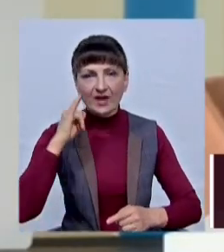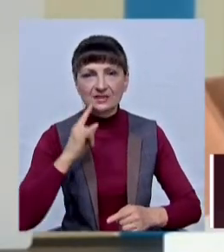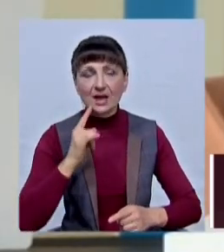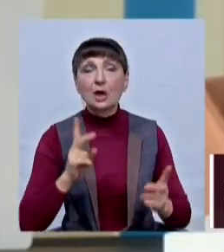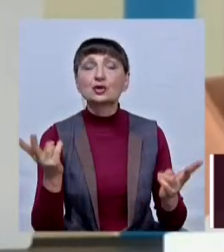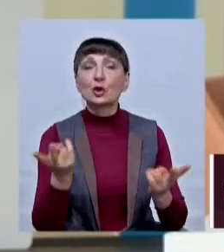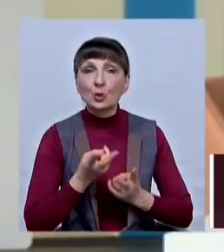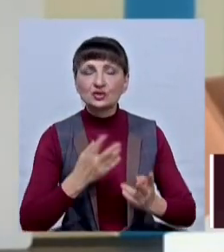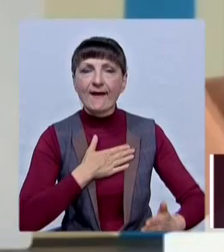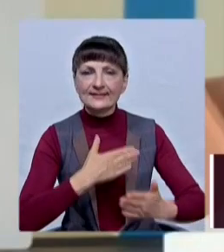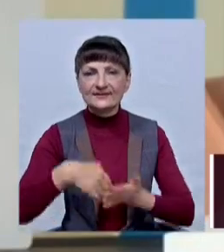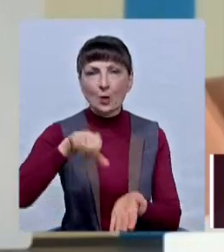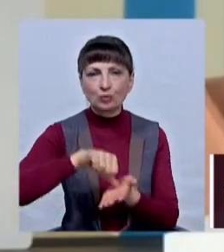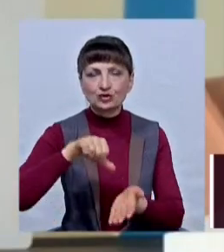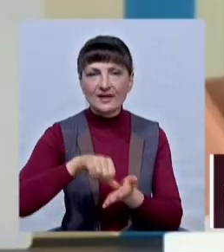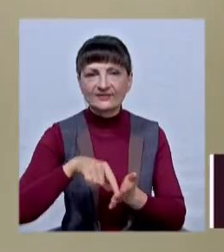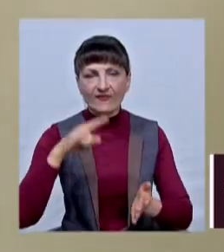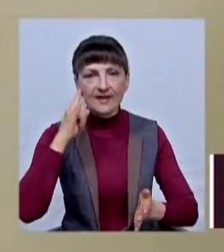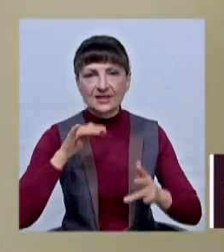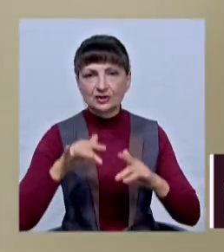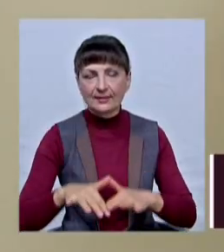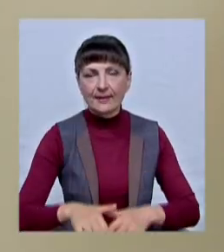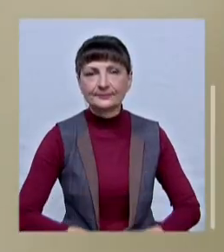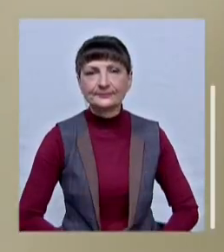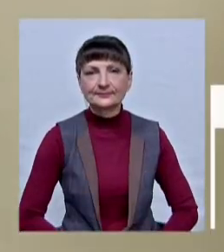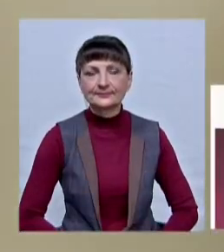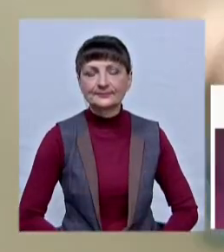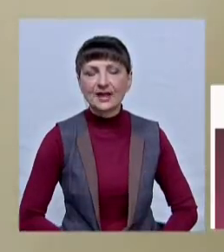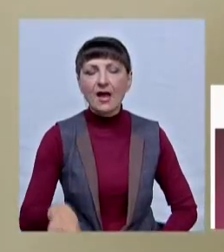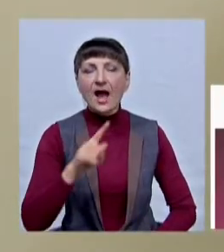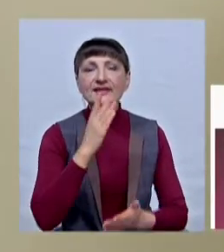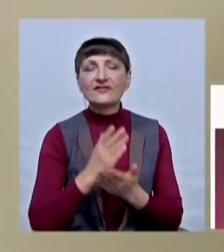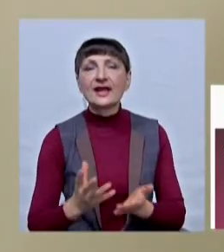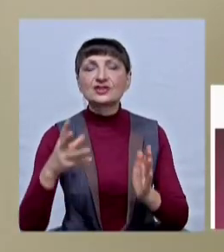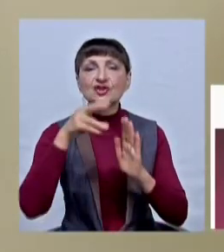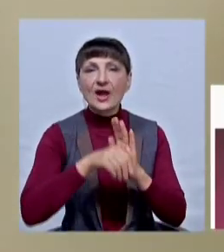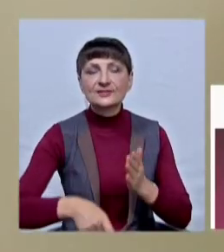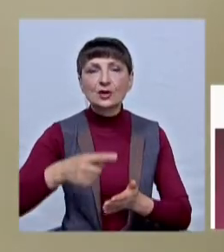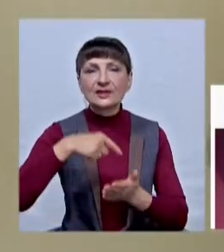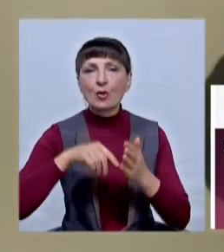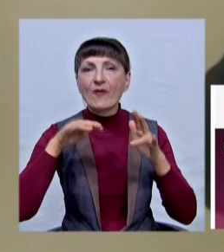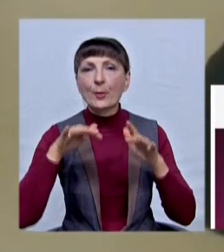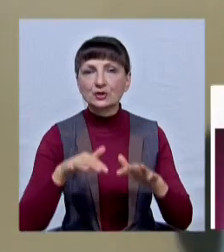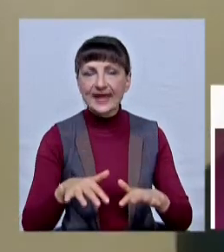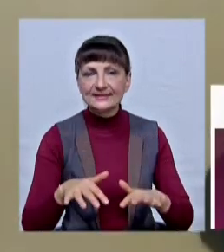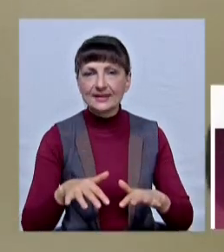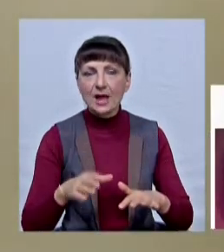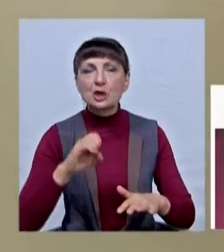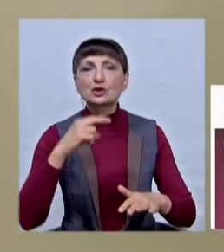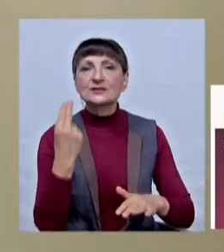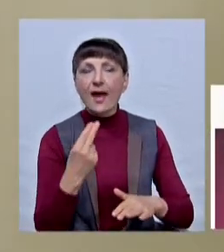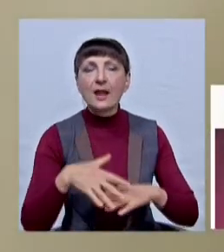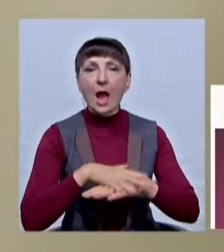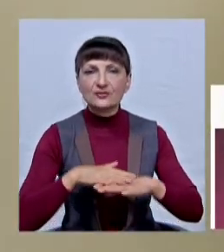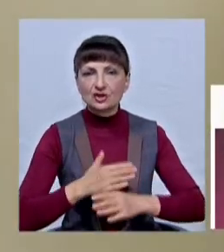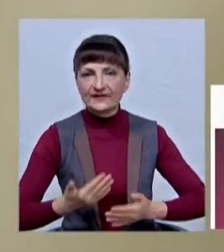что нужно активно участвовать в жизни нашей страны. Они являются частью городского процесса социальной и